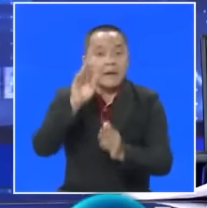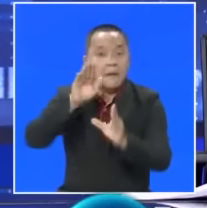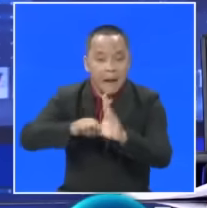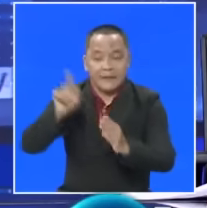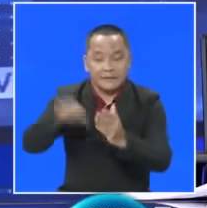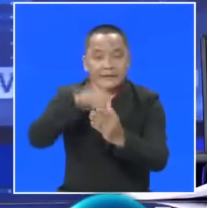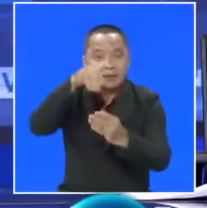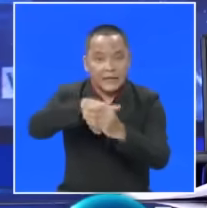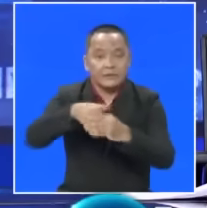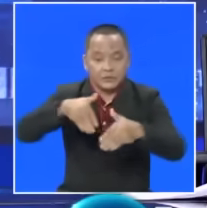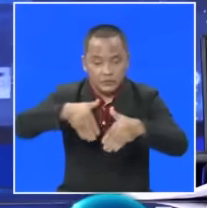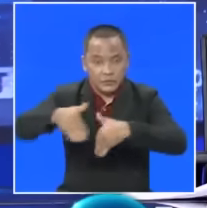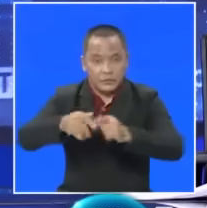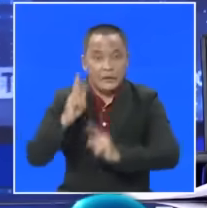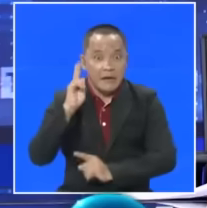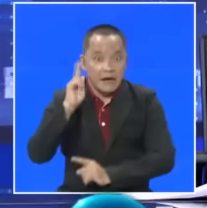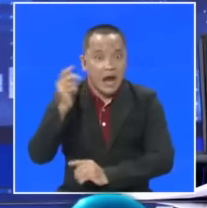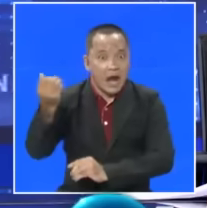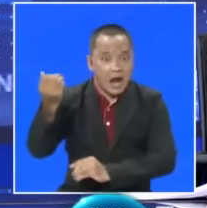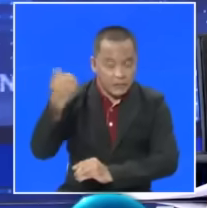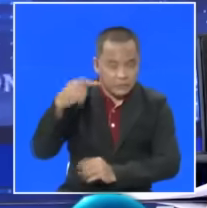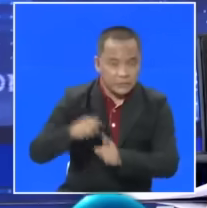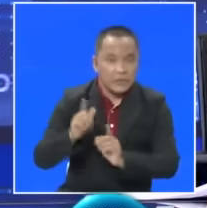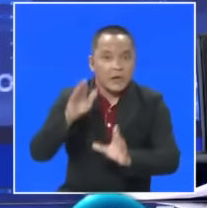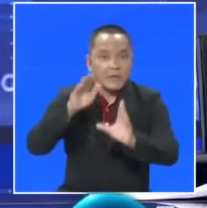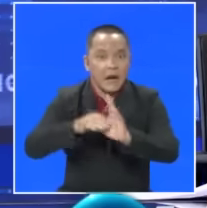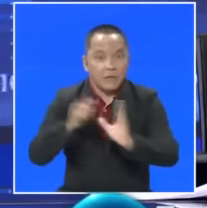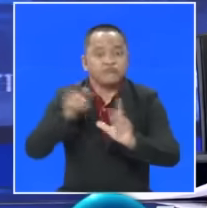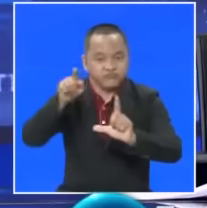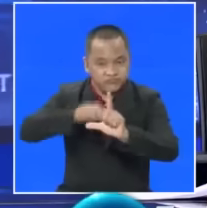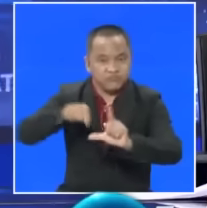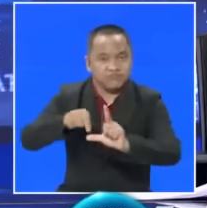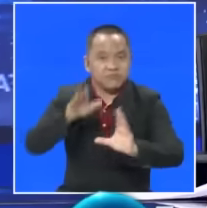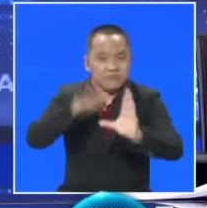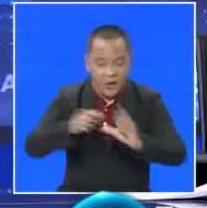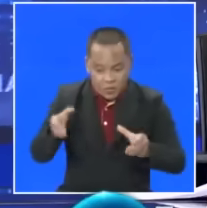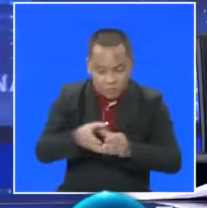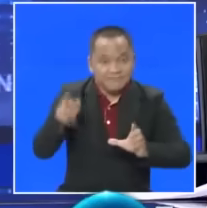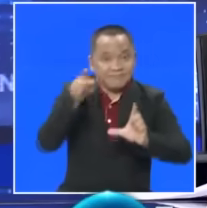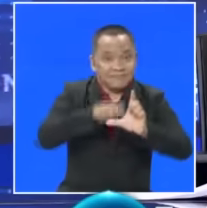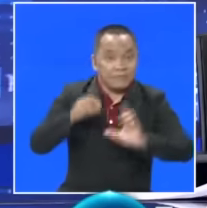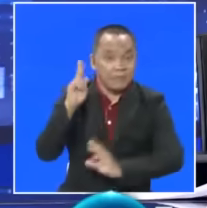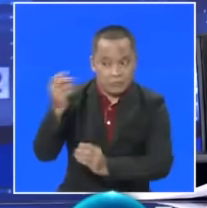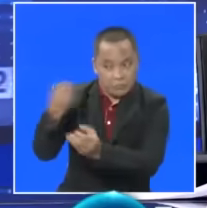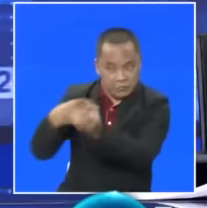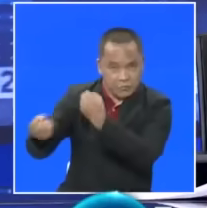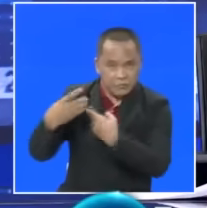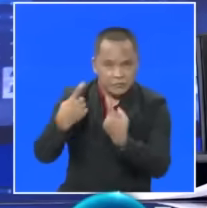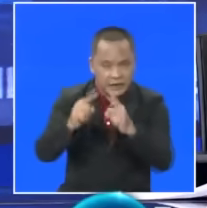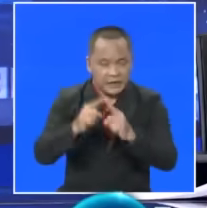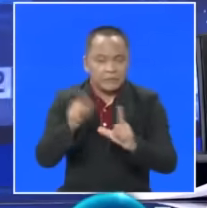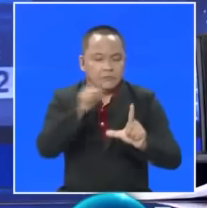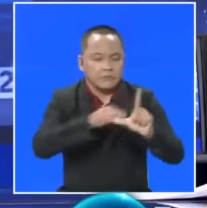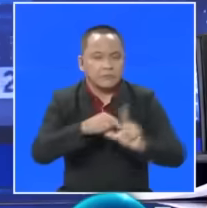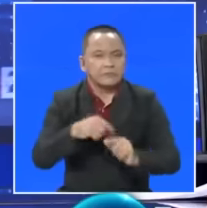เลือกตั้งในสนามท้องถิ่นเนี่ยมีข่าวว่าคุณอธิรัตน์จะลงในนามของพรรคก้าวไกลนะ อ ันนี้เป็นกระแสข่าวนะคุณผู้ช ม แต่ว่าก้า